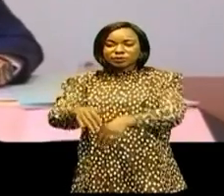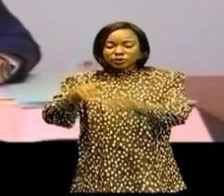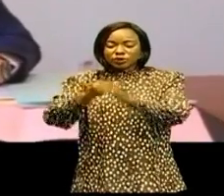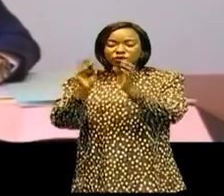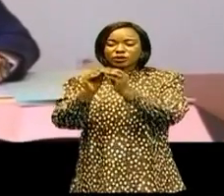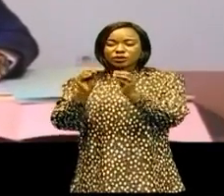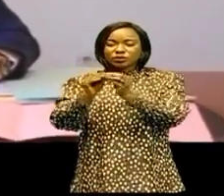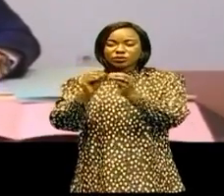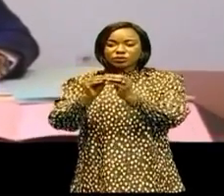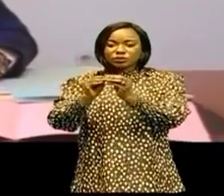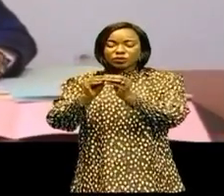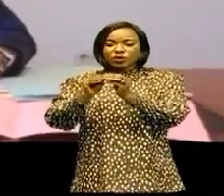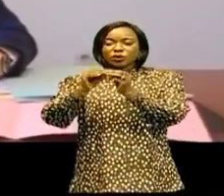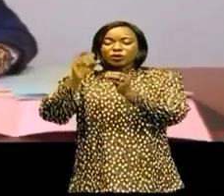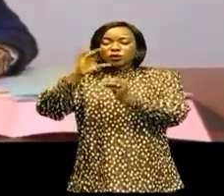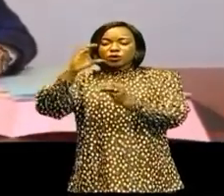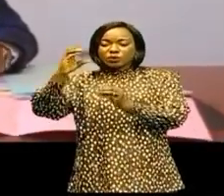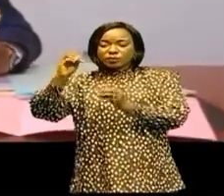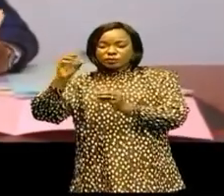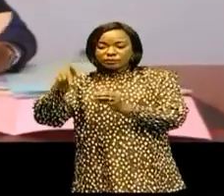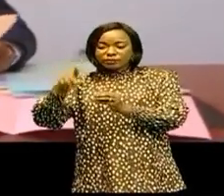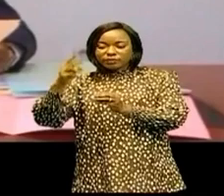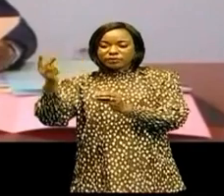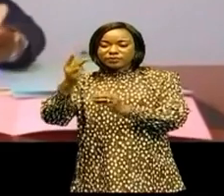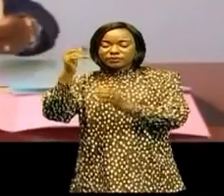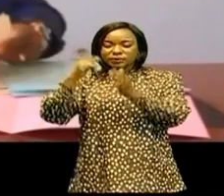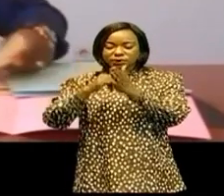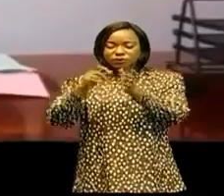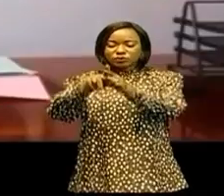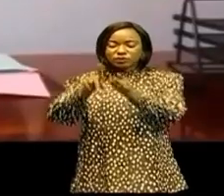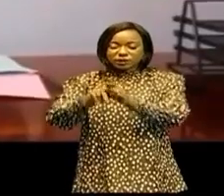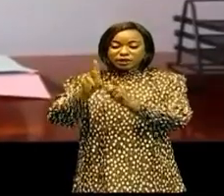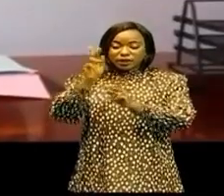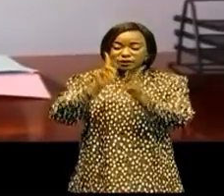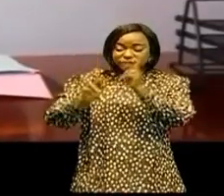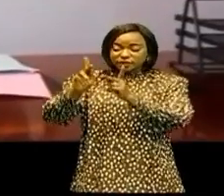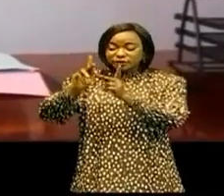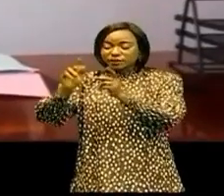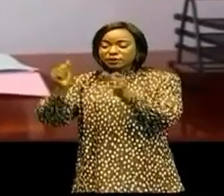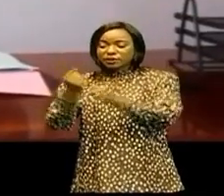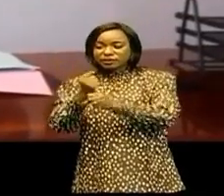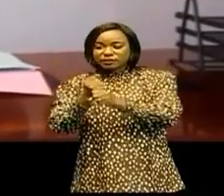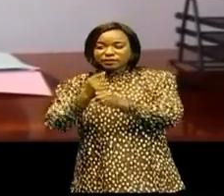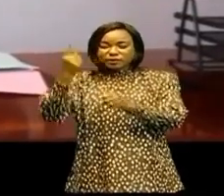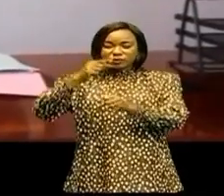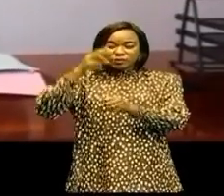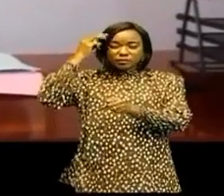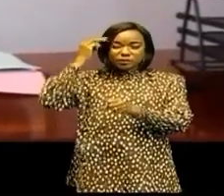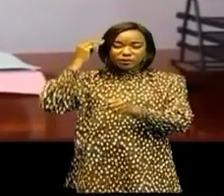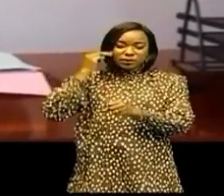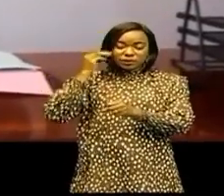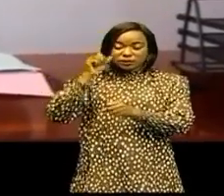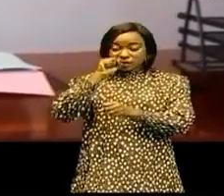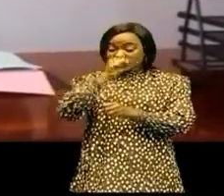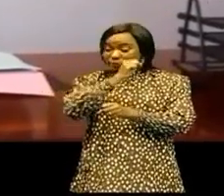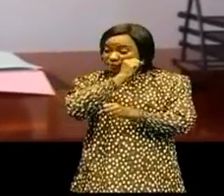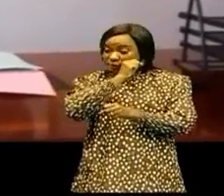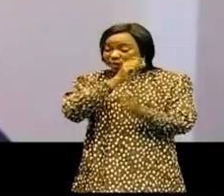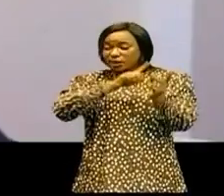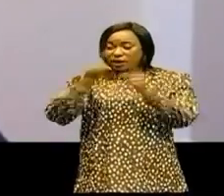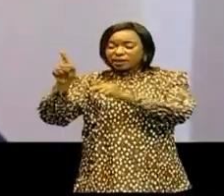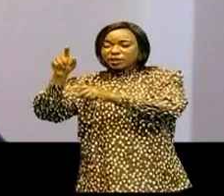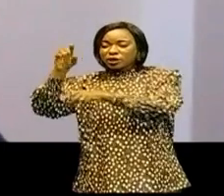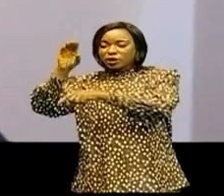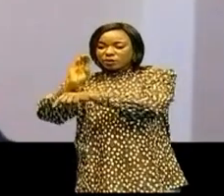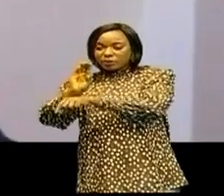de la COP26, la visite de travail du premier ministre, chef du gouvernement à Songololo dans